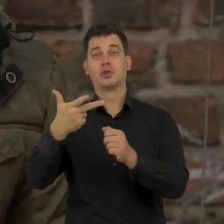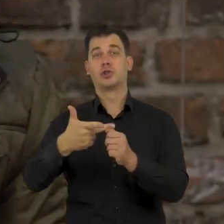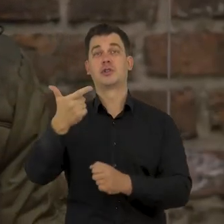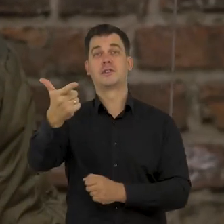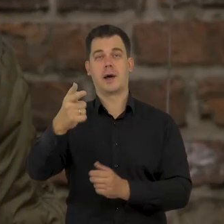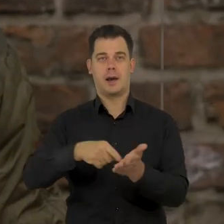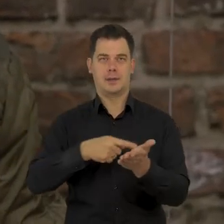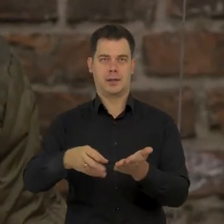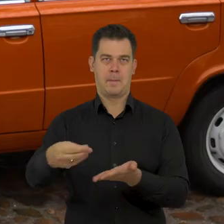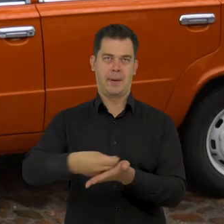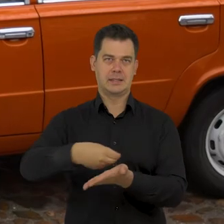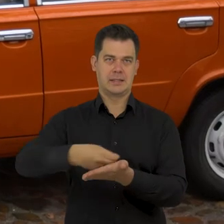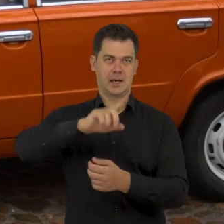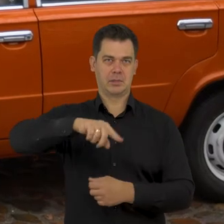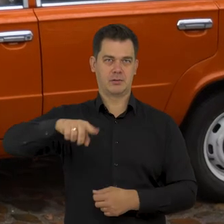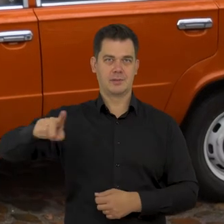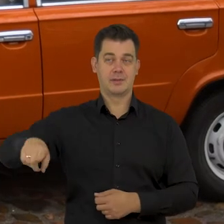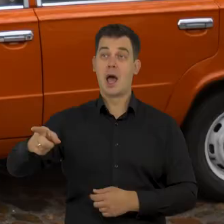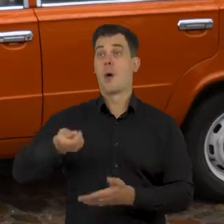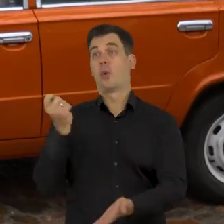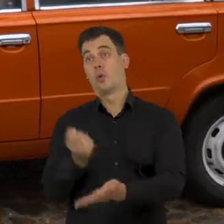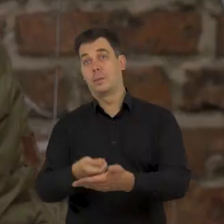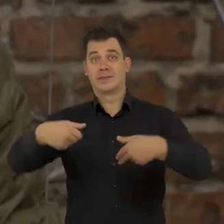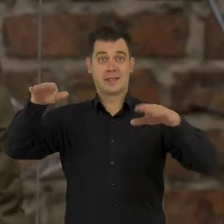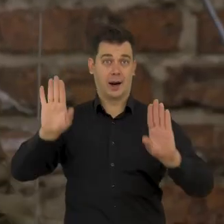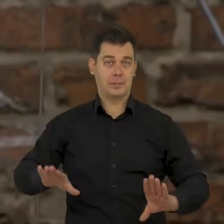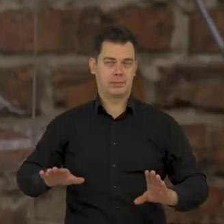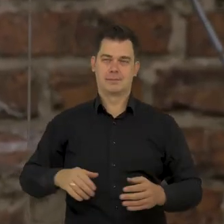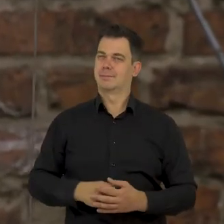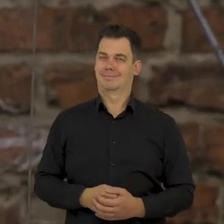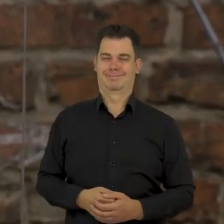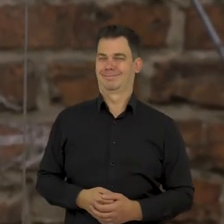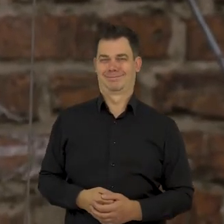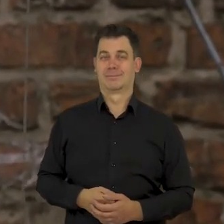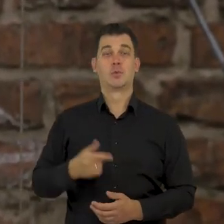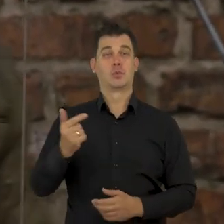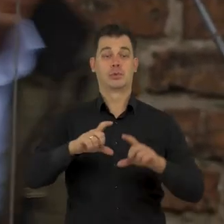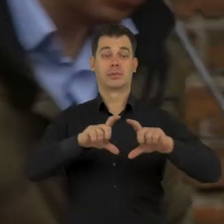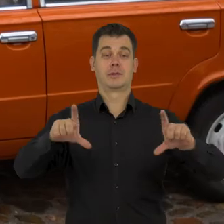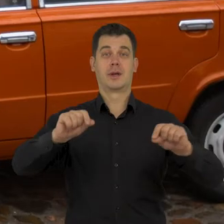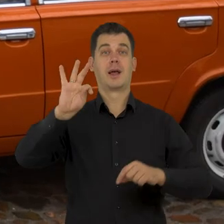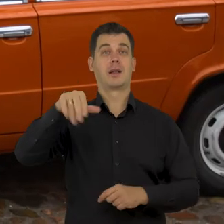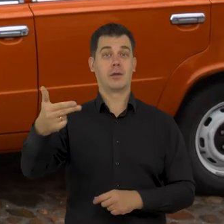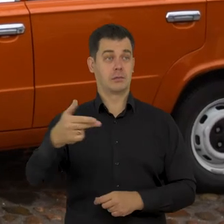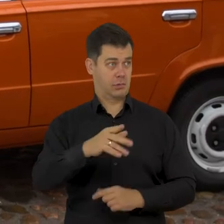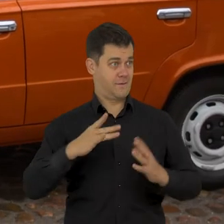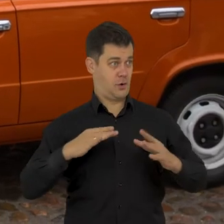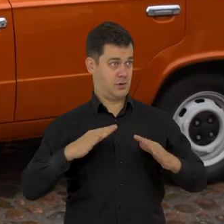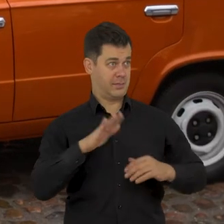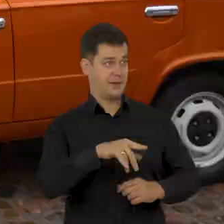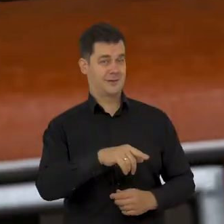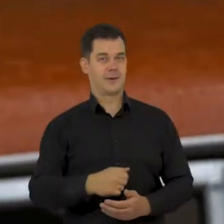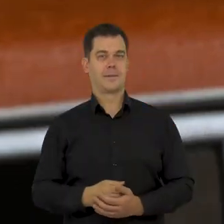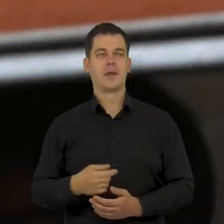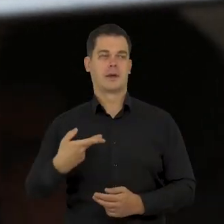32 średnie pensje. Ale nie można było kupić takiego Fiata bez odpowiedniego talonu. Przepraszam, wolny pan? Tak